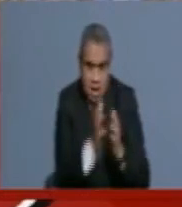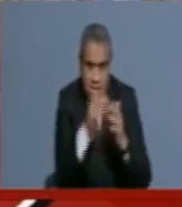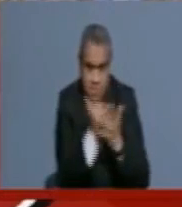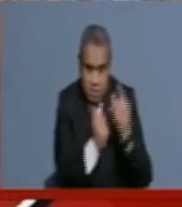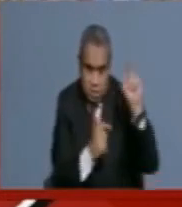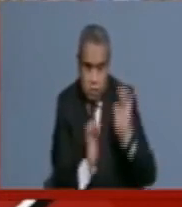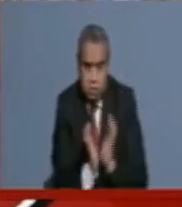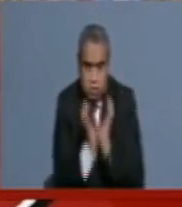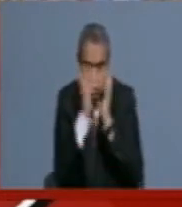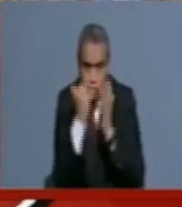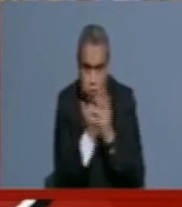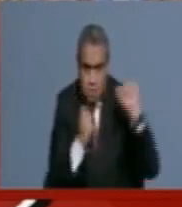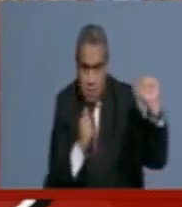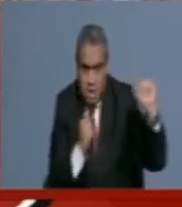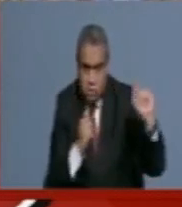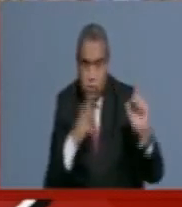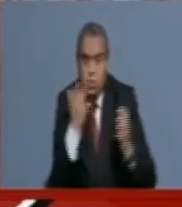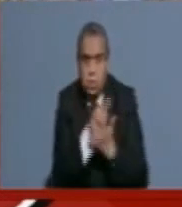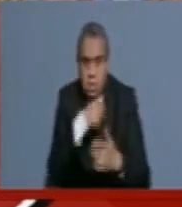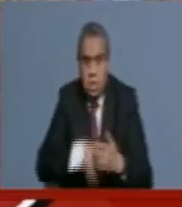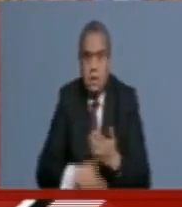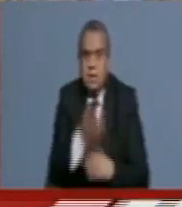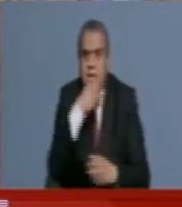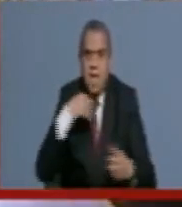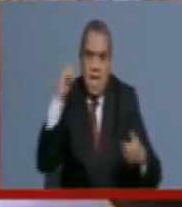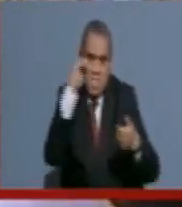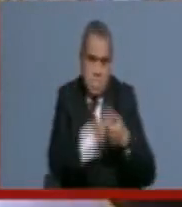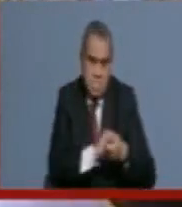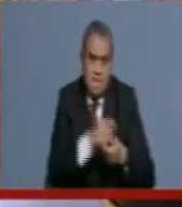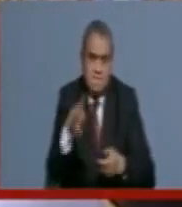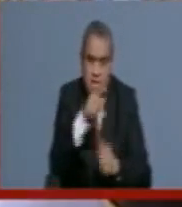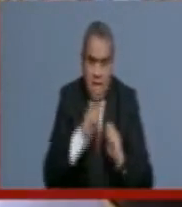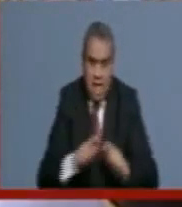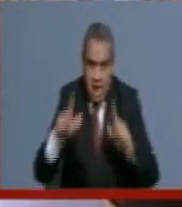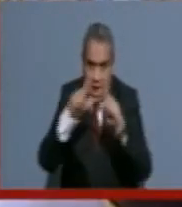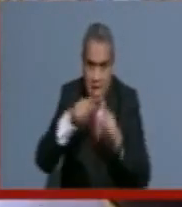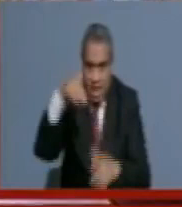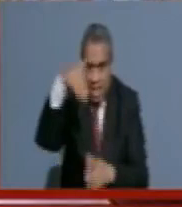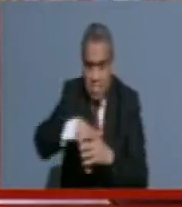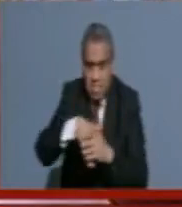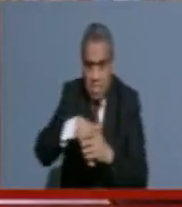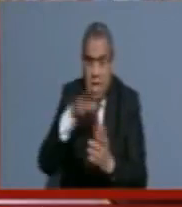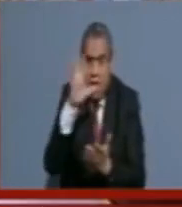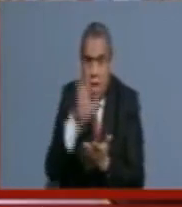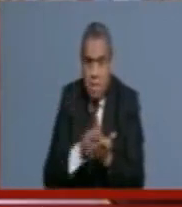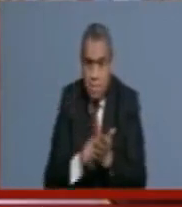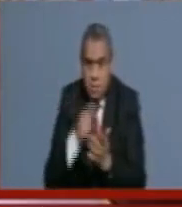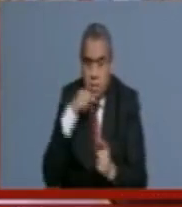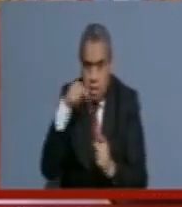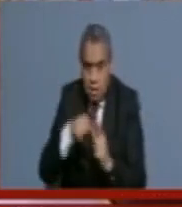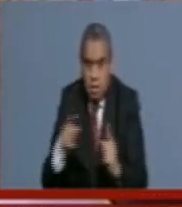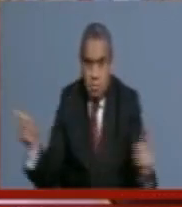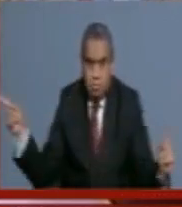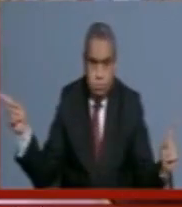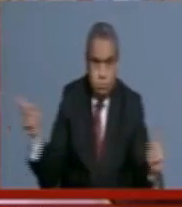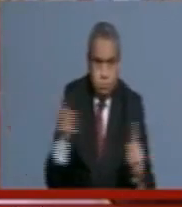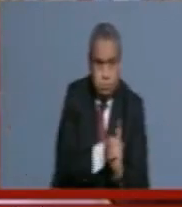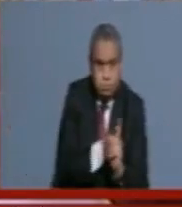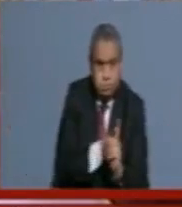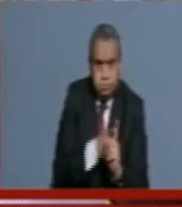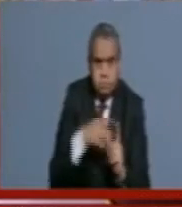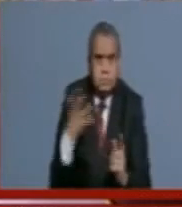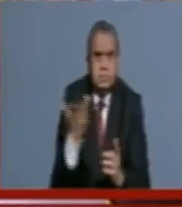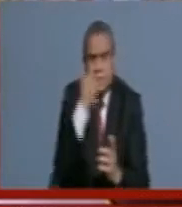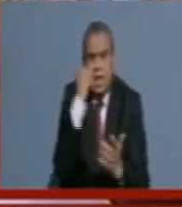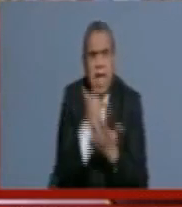التثقيف والتوعية، ومستمرة معانا مع كل عمل بداية من الآن حتى لما نتكلم بأي أعمال